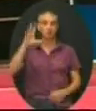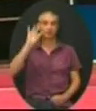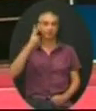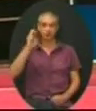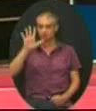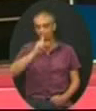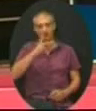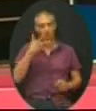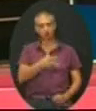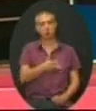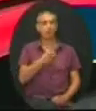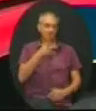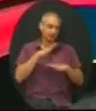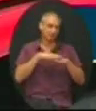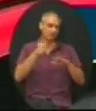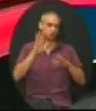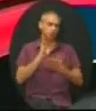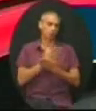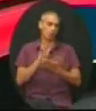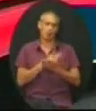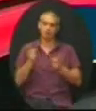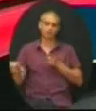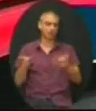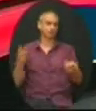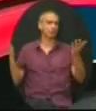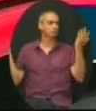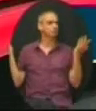ולא צוללות. אבל זה תפקיד ראש הממשלה להכריע בעניין.